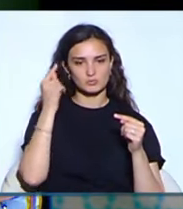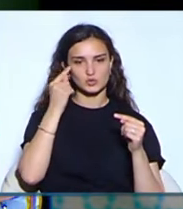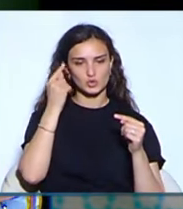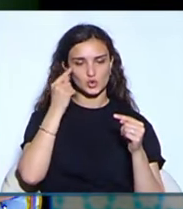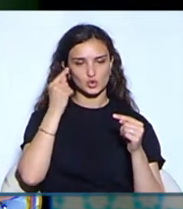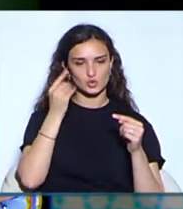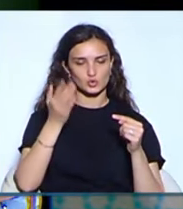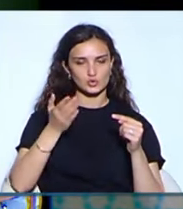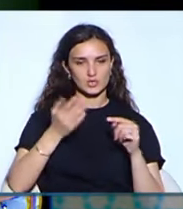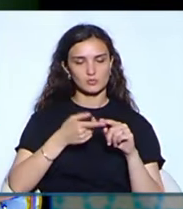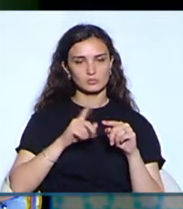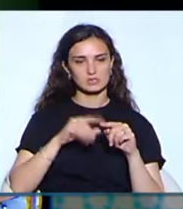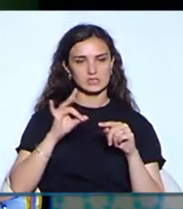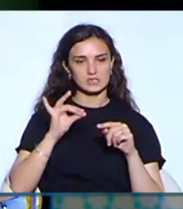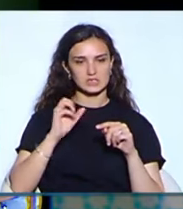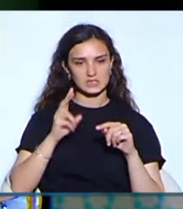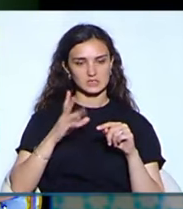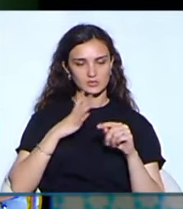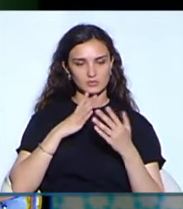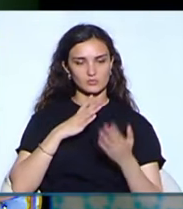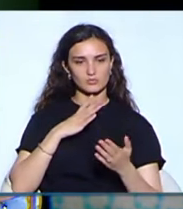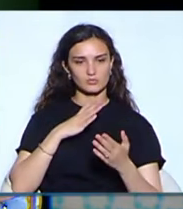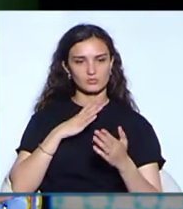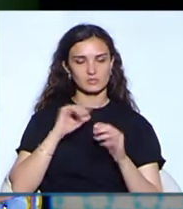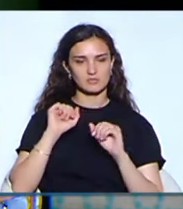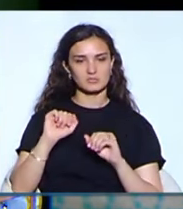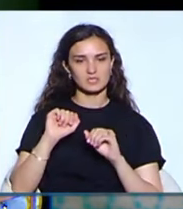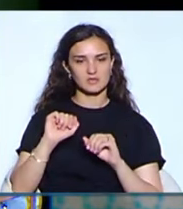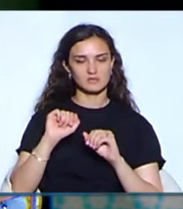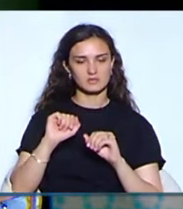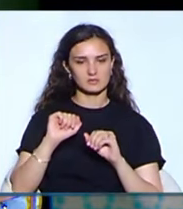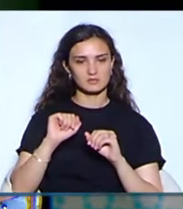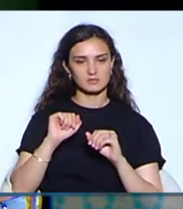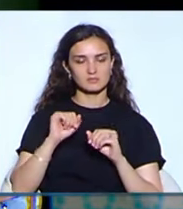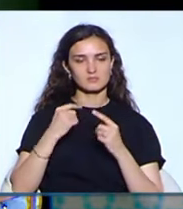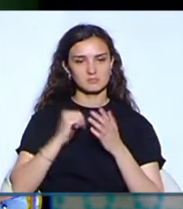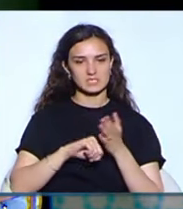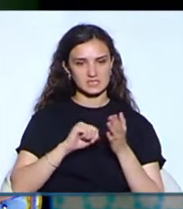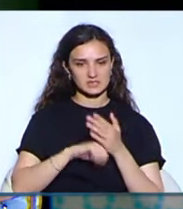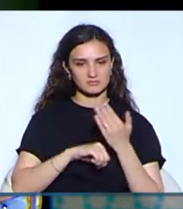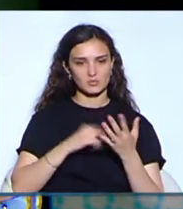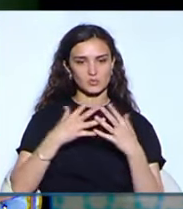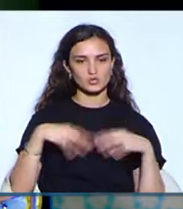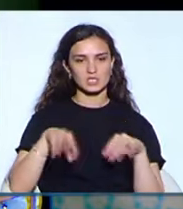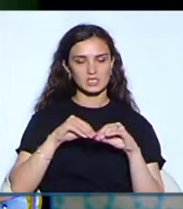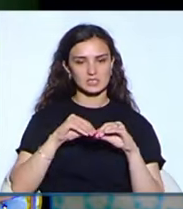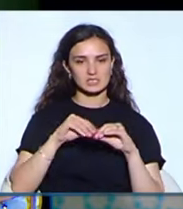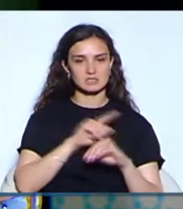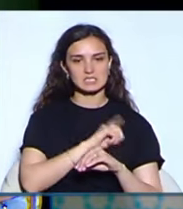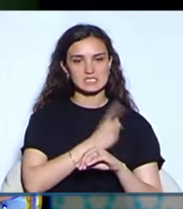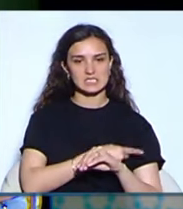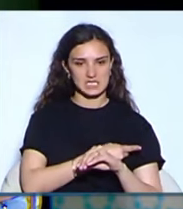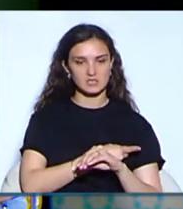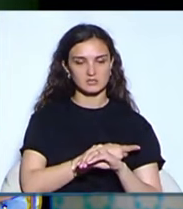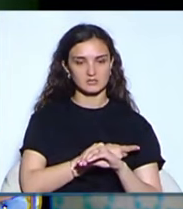ფსიქოსოციალური რისკ ფაქტორები, იყო დამცავი ფაქტორები, რომელიც ოჯახის მდგრადობას